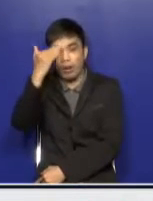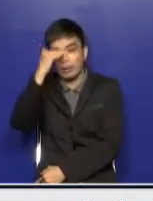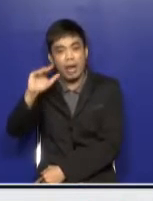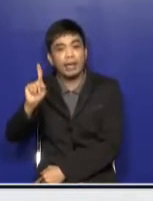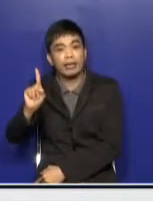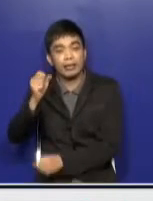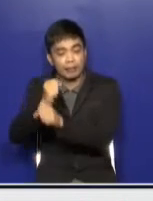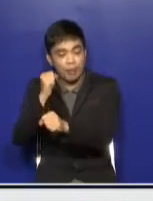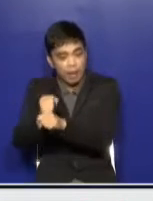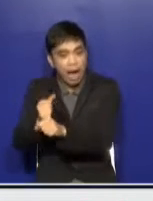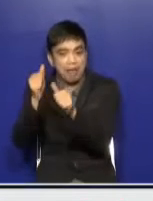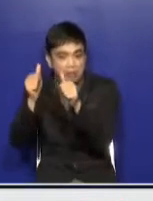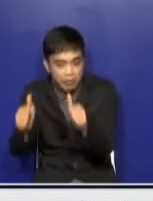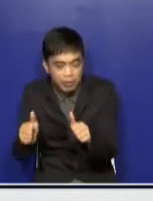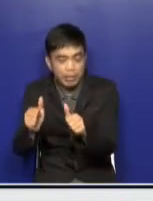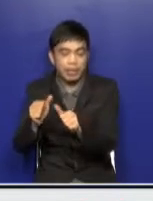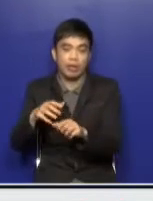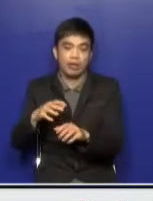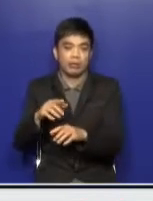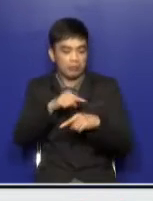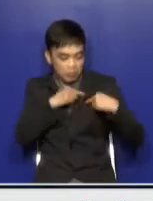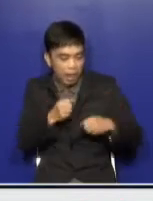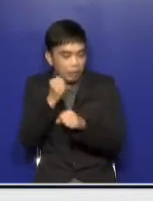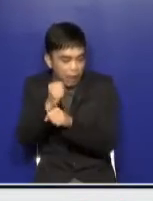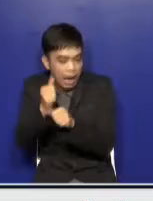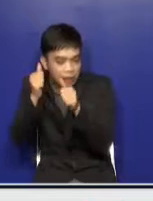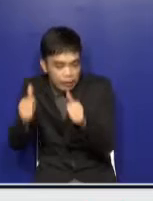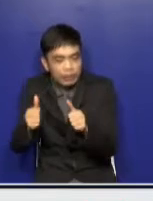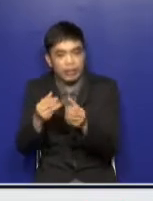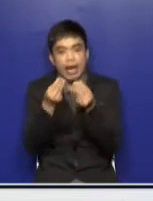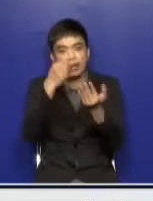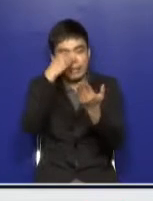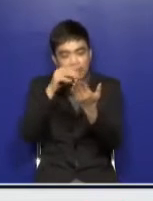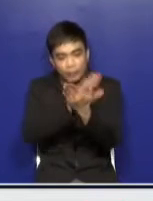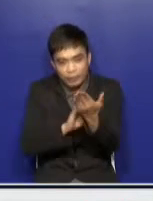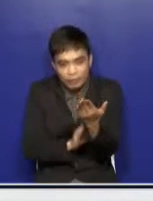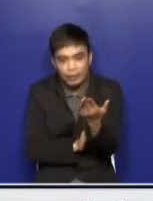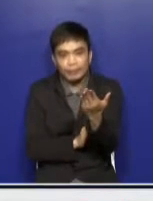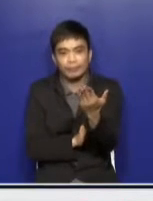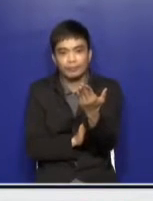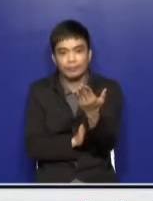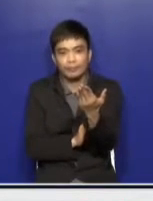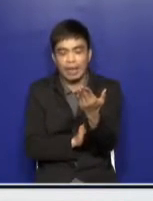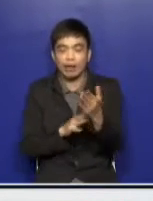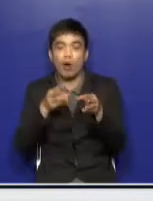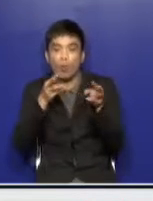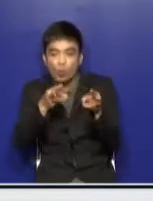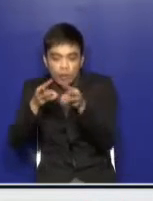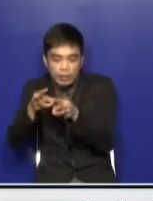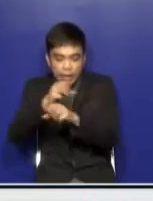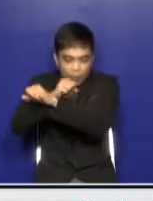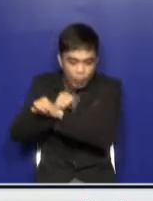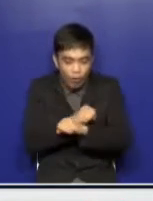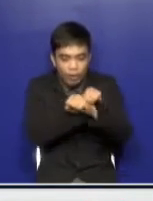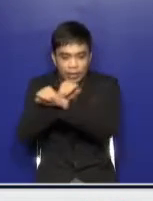พื่อให้ประเทศชาติของเราประหยัดเงินและเพื่อป้องกันไม่ให้เจ้าที่อบต.บาง